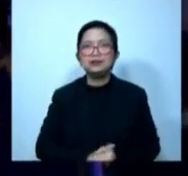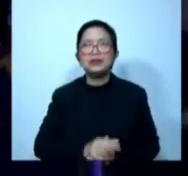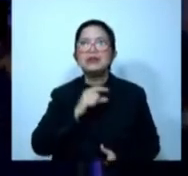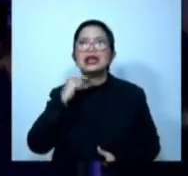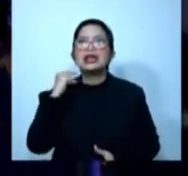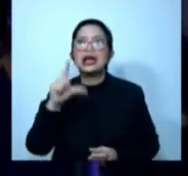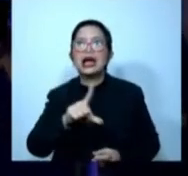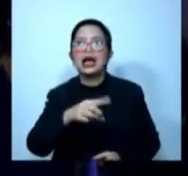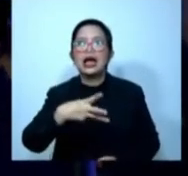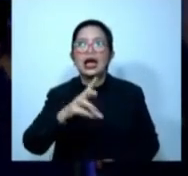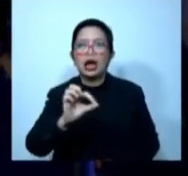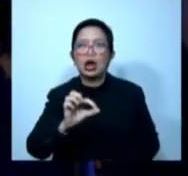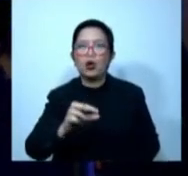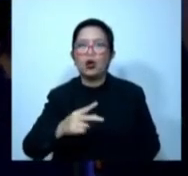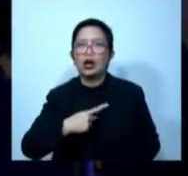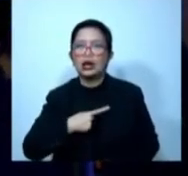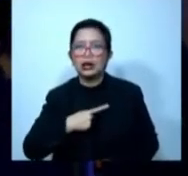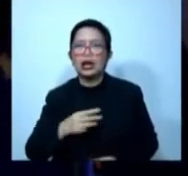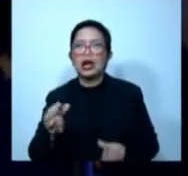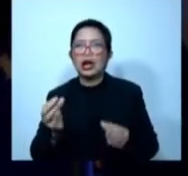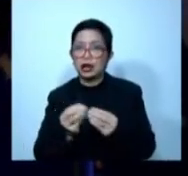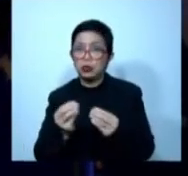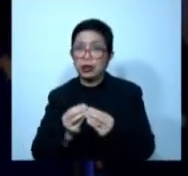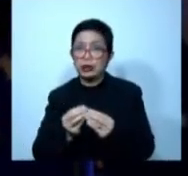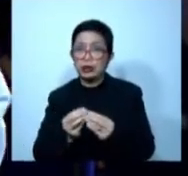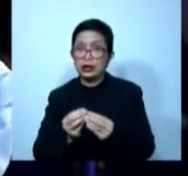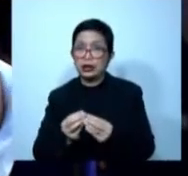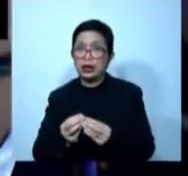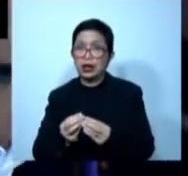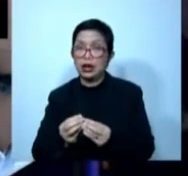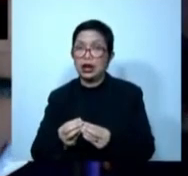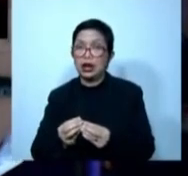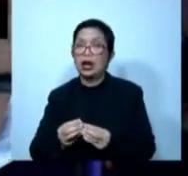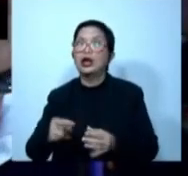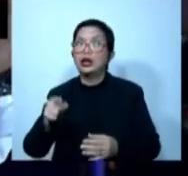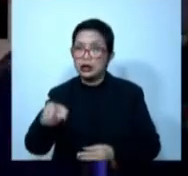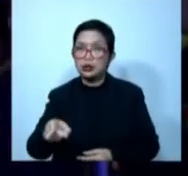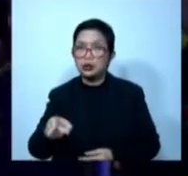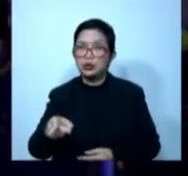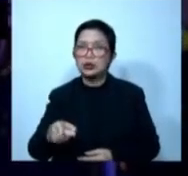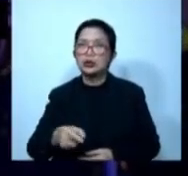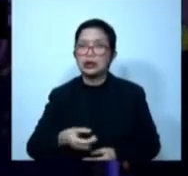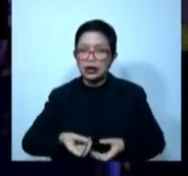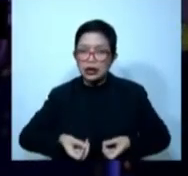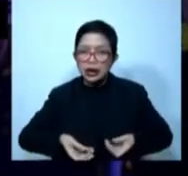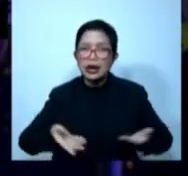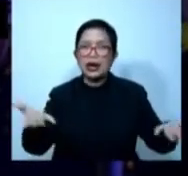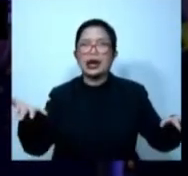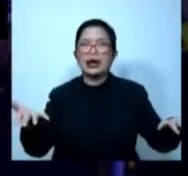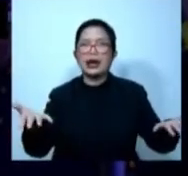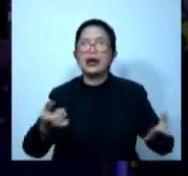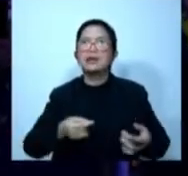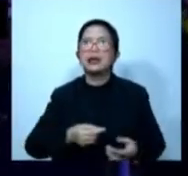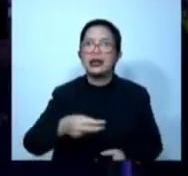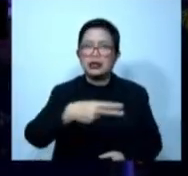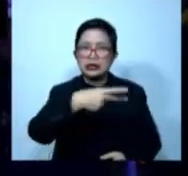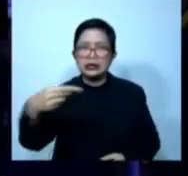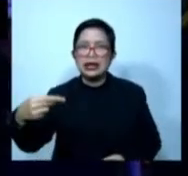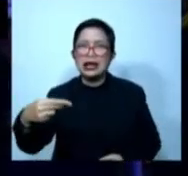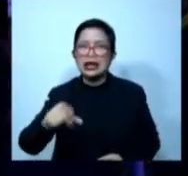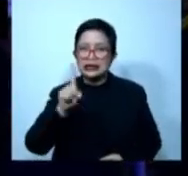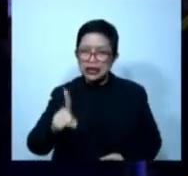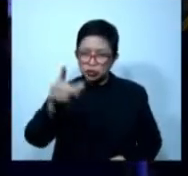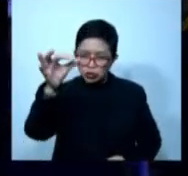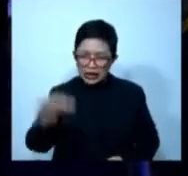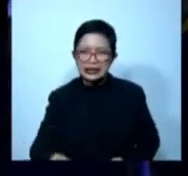Leo kami akan bangunkan itu dan kami akan kerahkan seluruh Indonesia bahwa satu Desa satu puskesmas